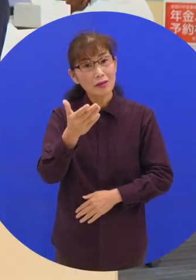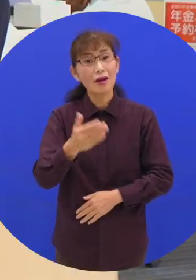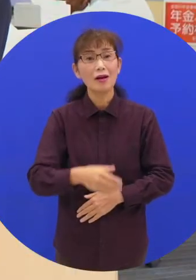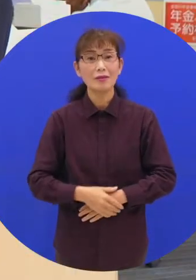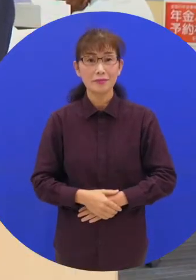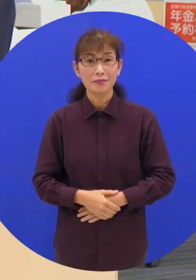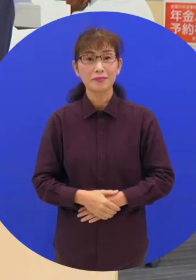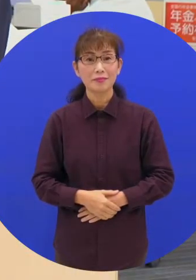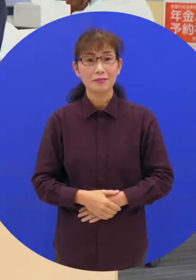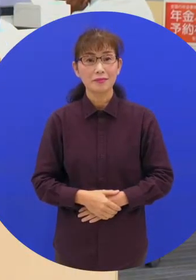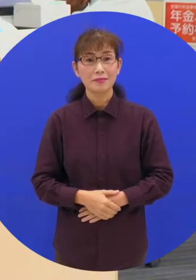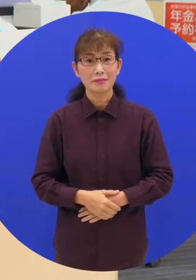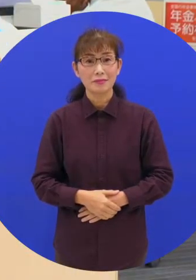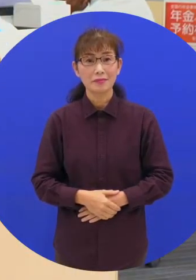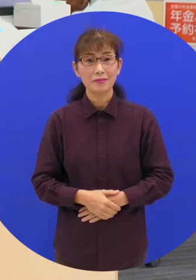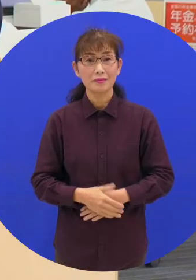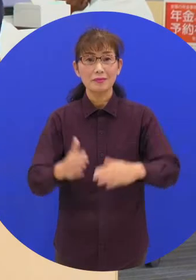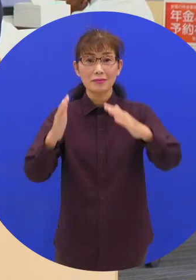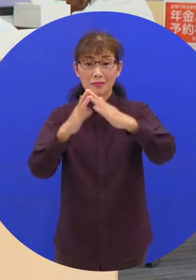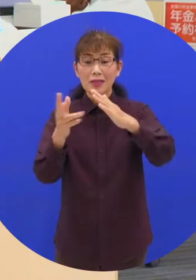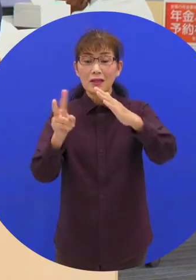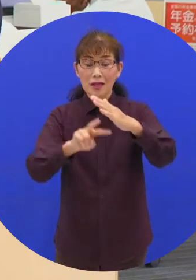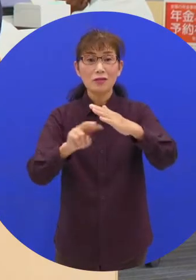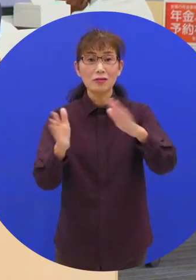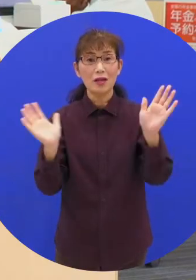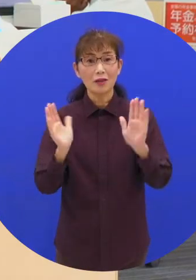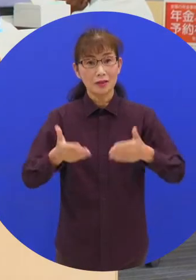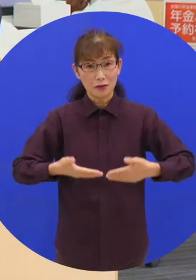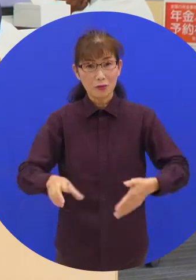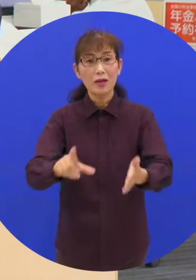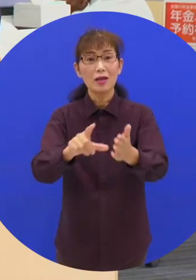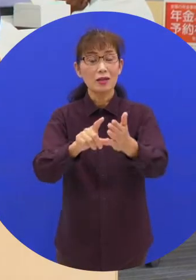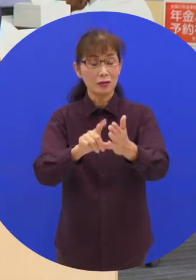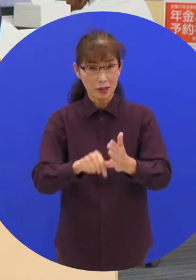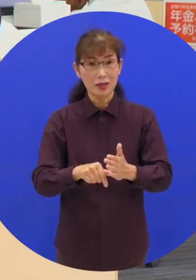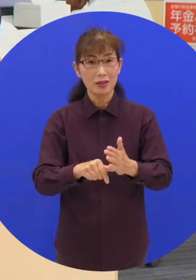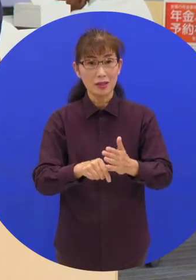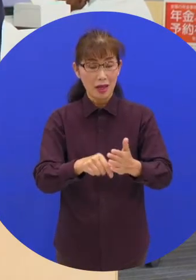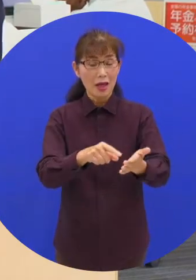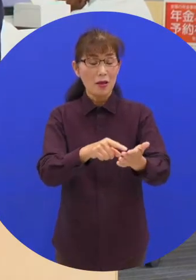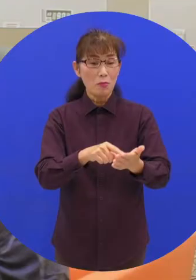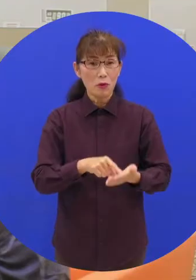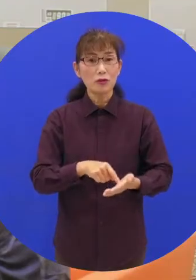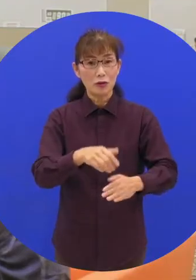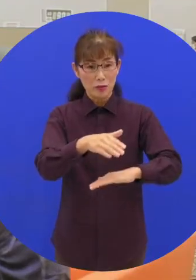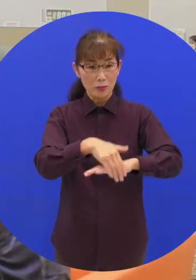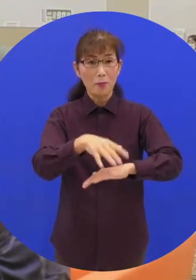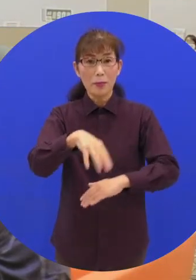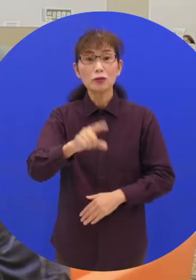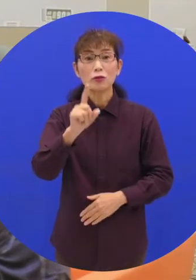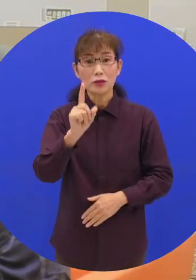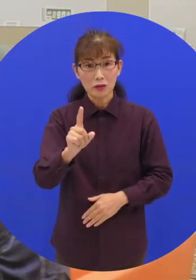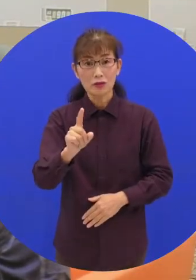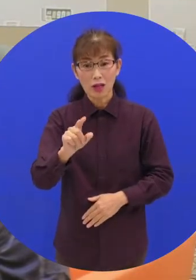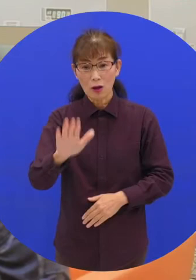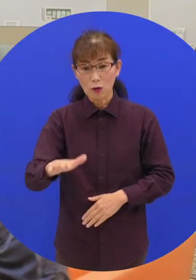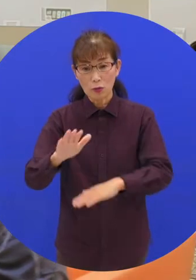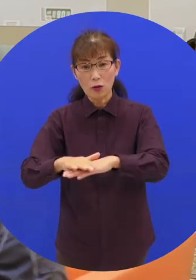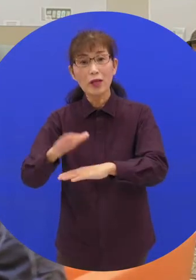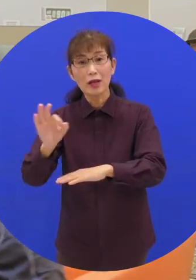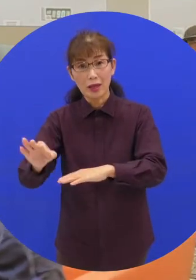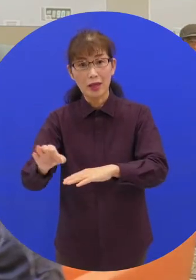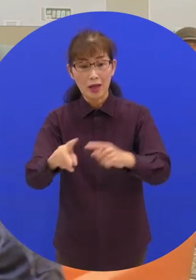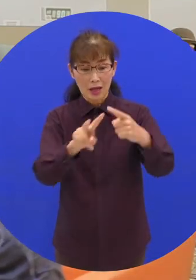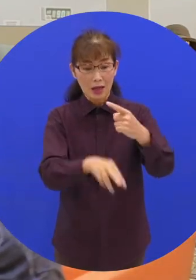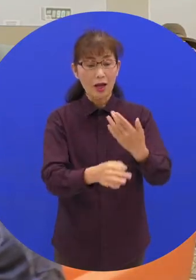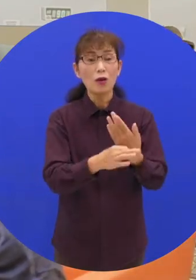何ができるようになったんですか？ 転入、転出、出生届などの手続きの際にワンストップで児童手当や介